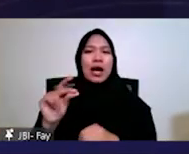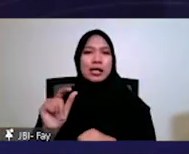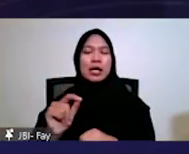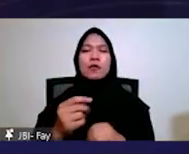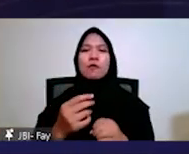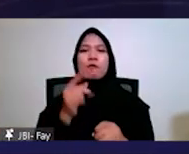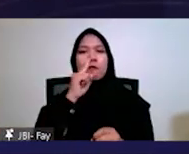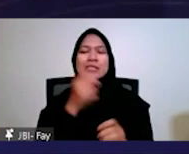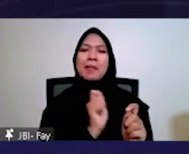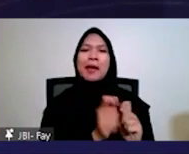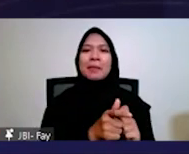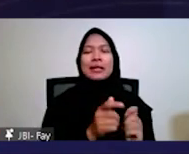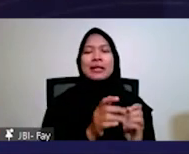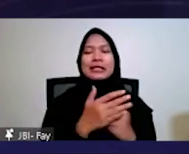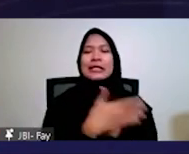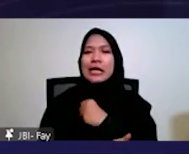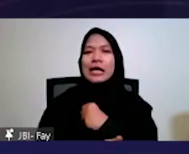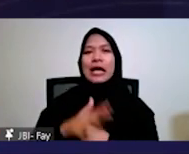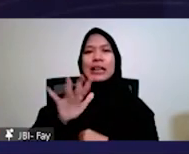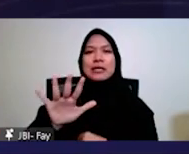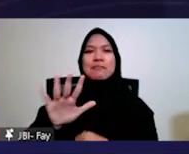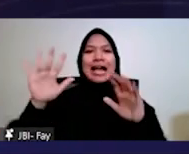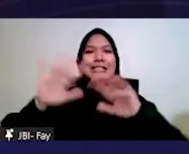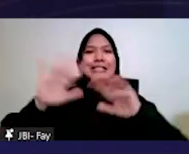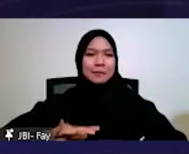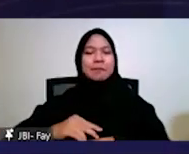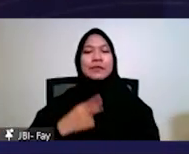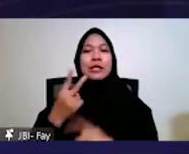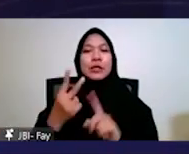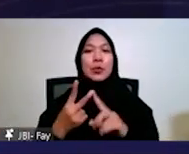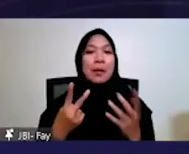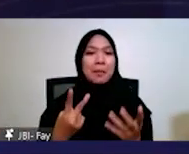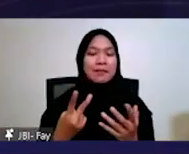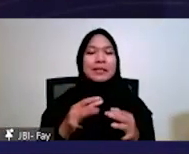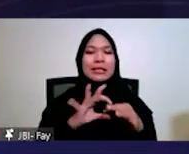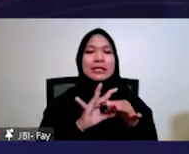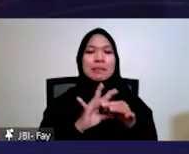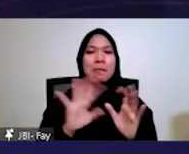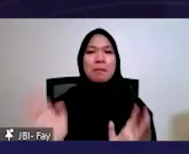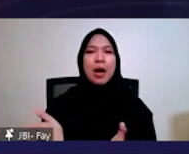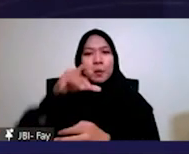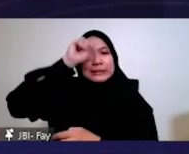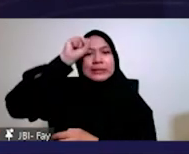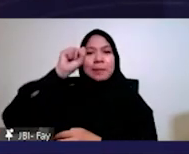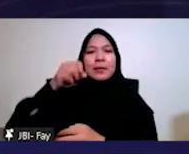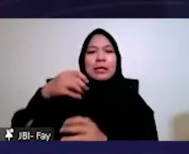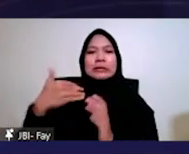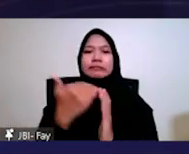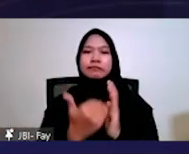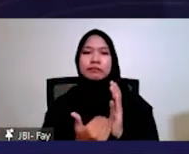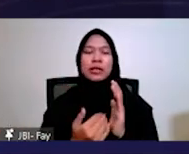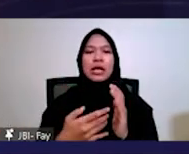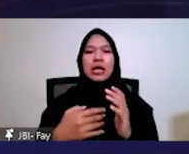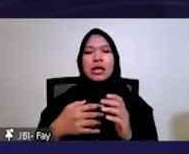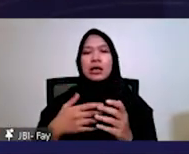diantara negara-negara 5 Asia nomor 2 kerjasama membangun prinsip dan kaidah cbdc